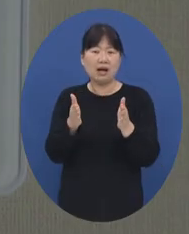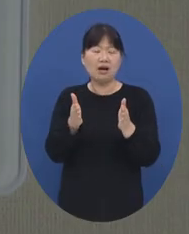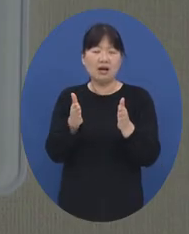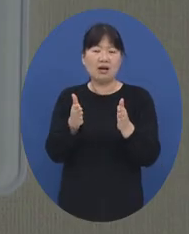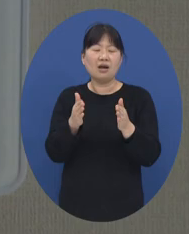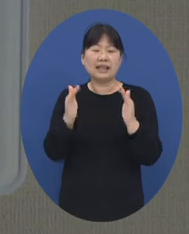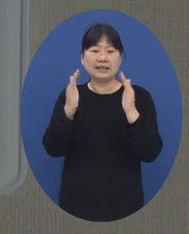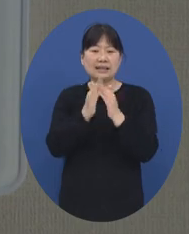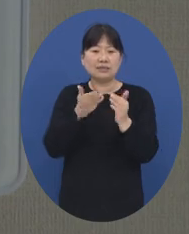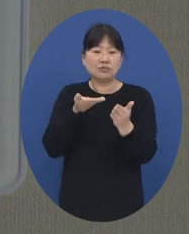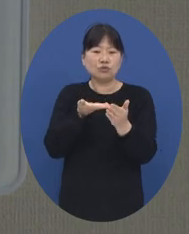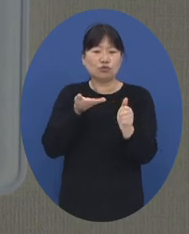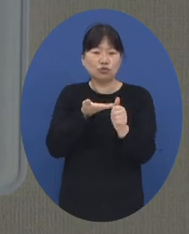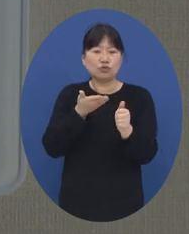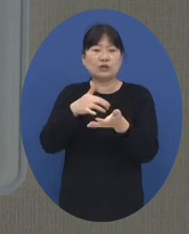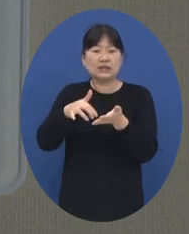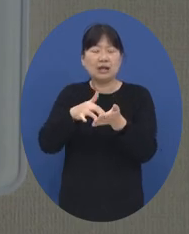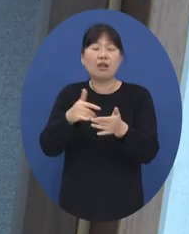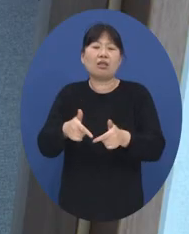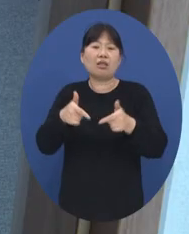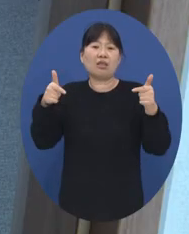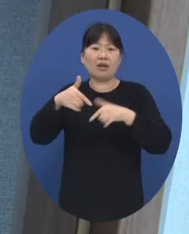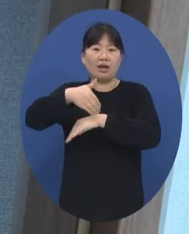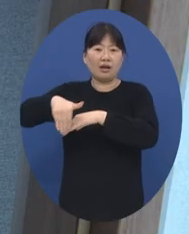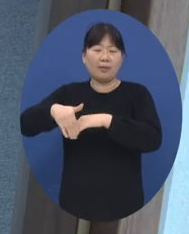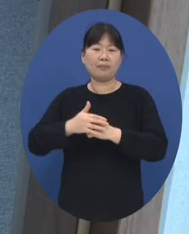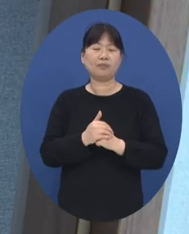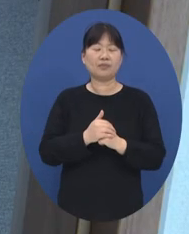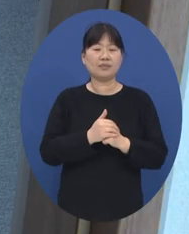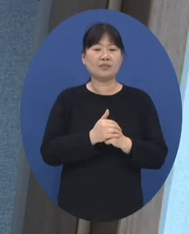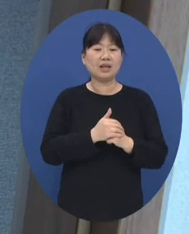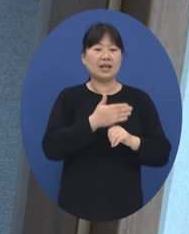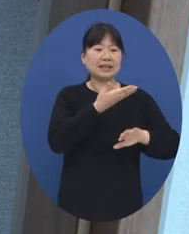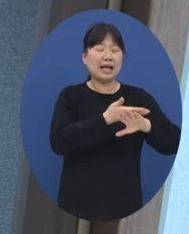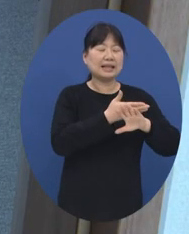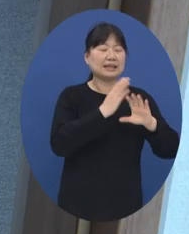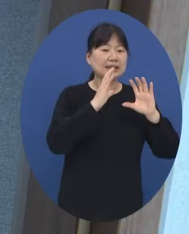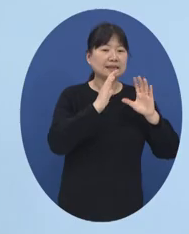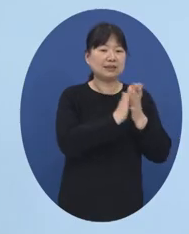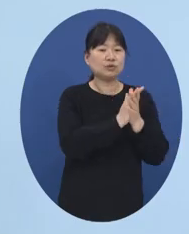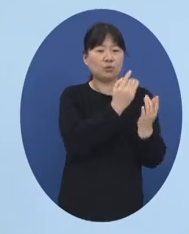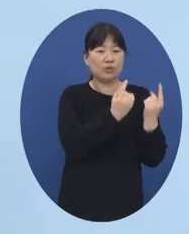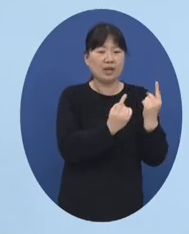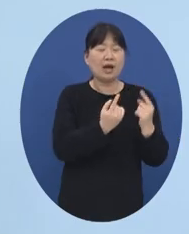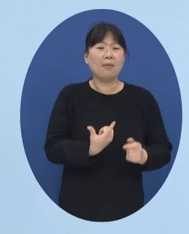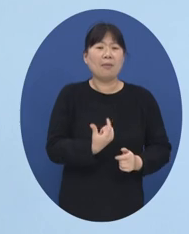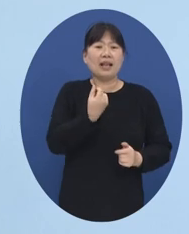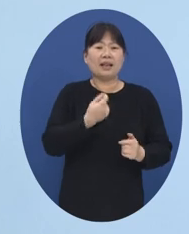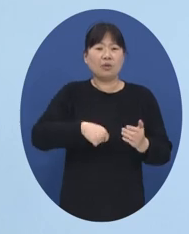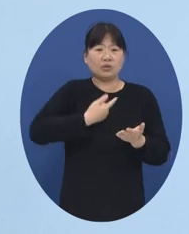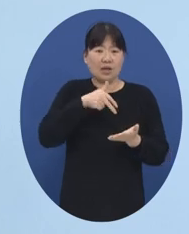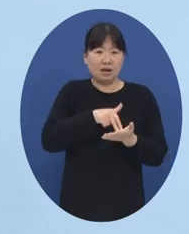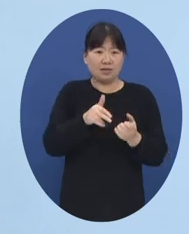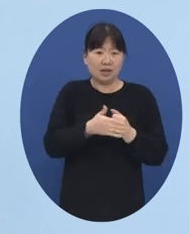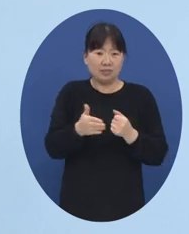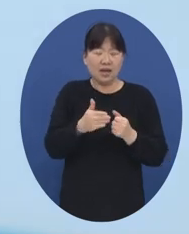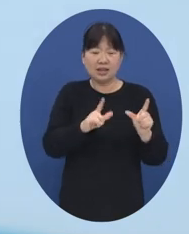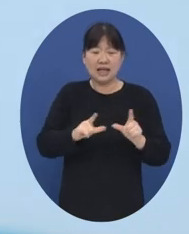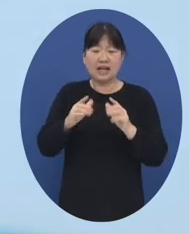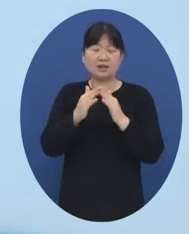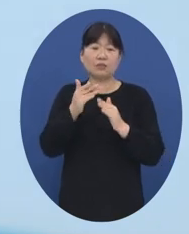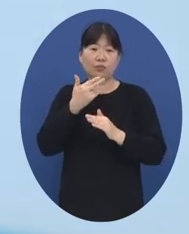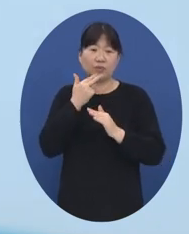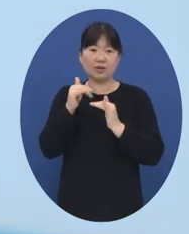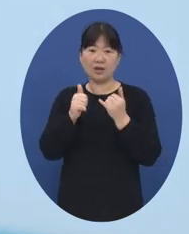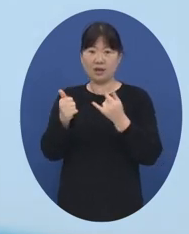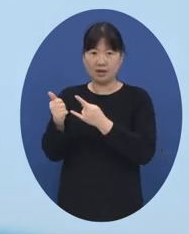물량을 점차 늘릴 계획을 갖고 있습니다. 또래보다 이른 나이에 자립하면서 당장 살 곳조차 마땅치 않은 이들을